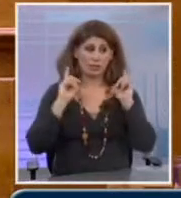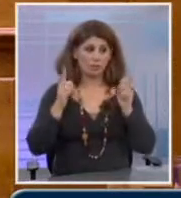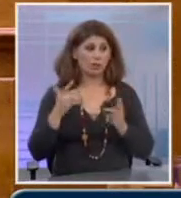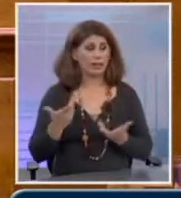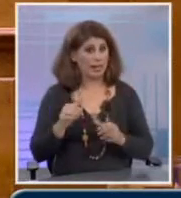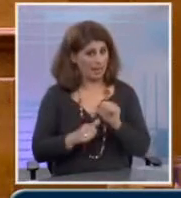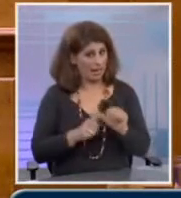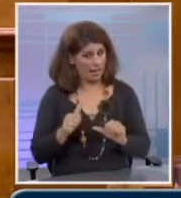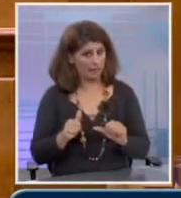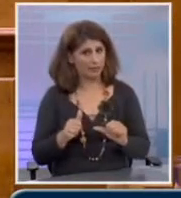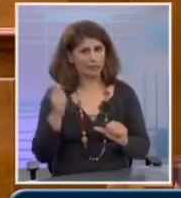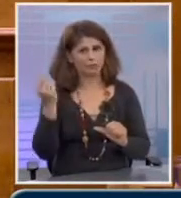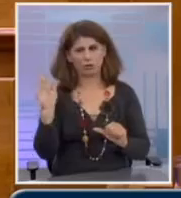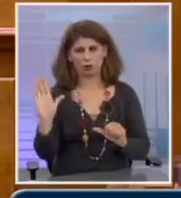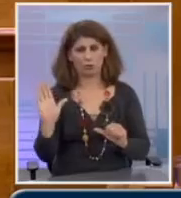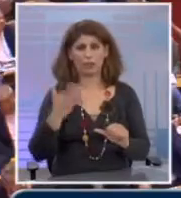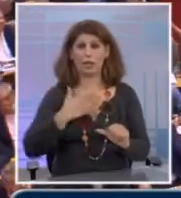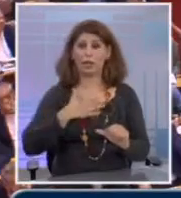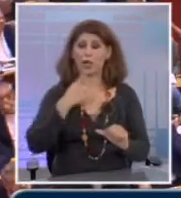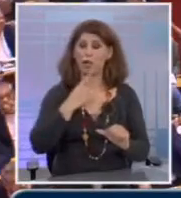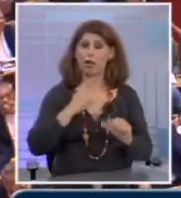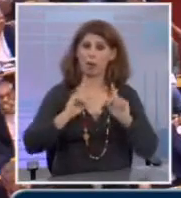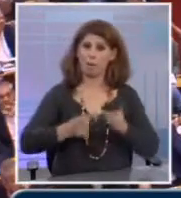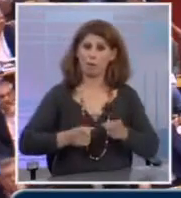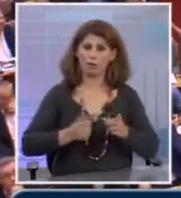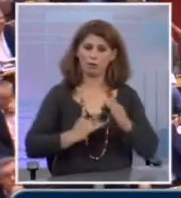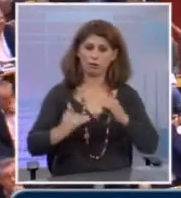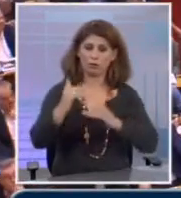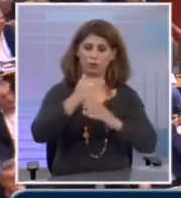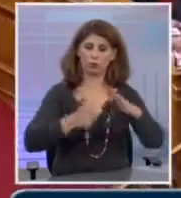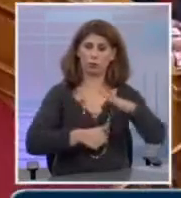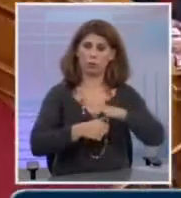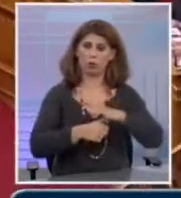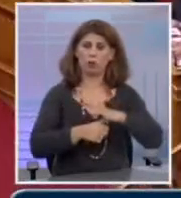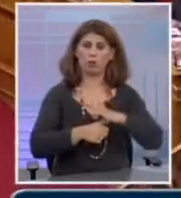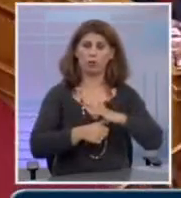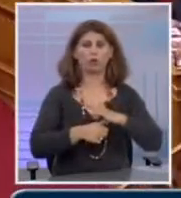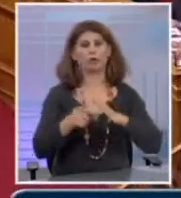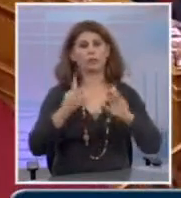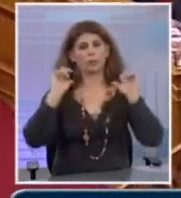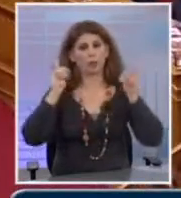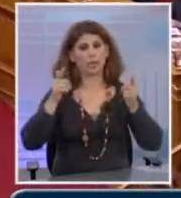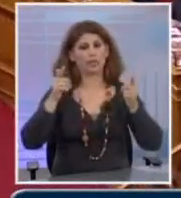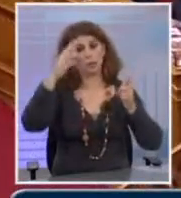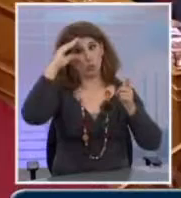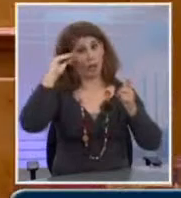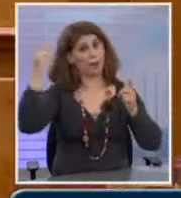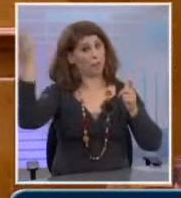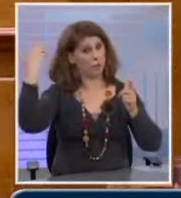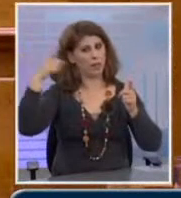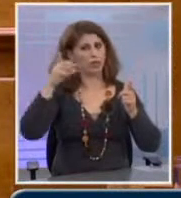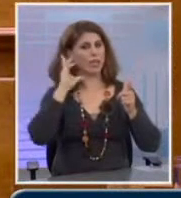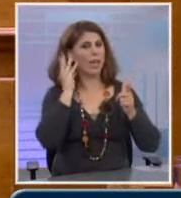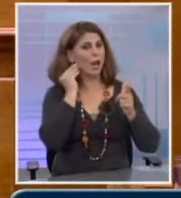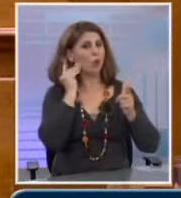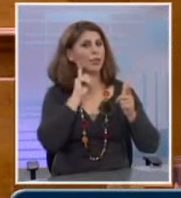λοιπά. Μισό λεπτό. Παρακαλώ, προχωρήστε. Εγώ αναφέρομαι στην απόφαση υπό τον Πρόεδρο της Δημοκρατίας για την μη χρήση του όρου Μακεδονία. Και ακούω την κυρία